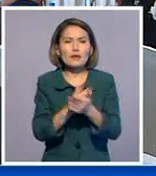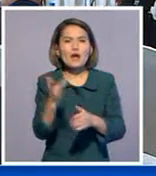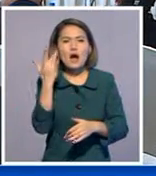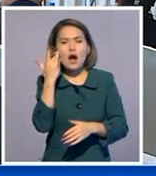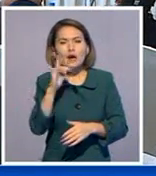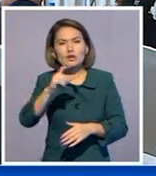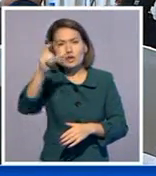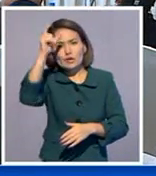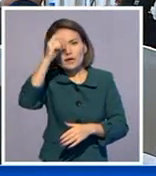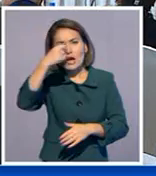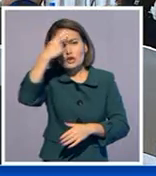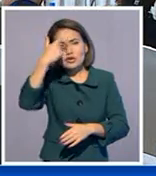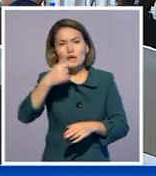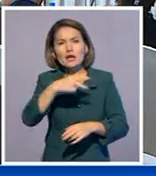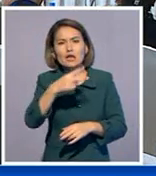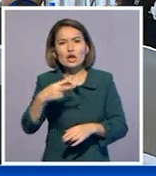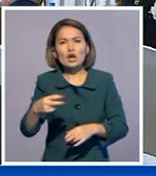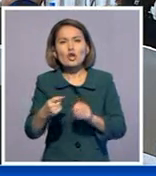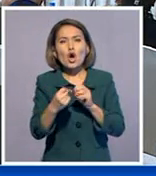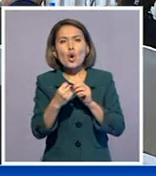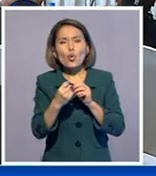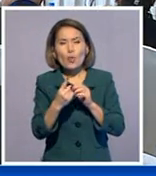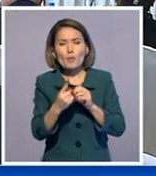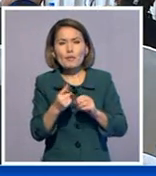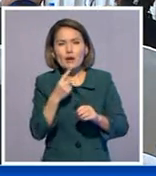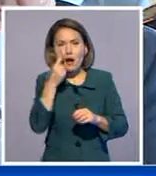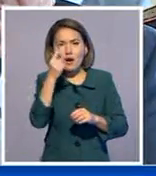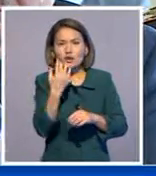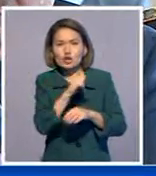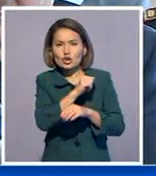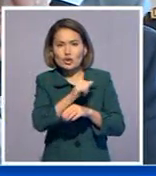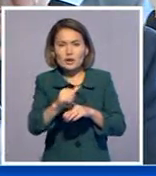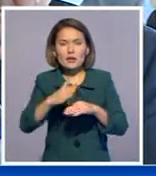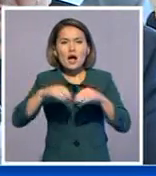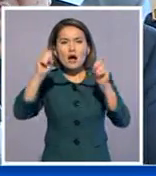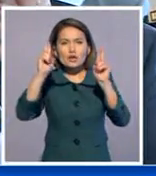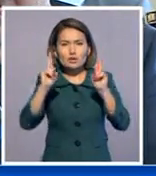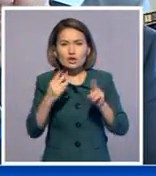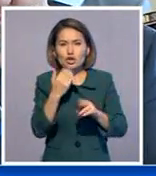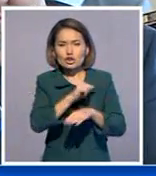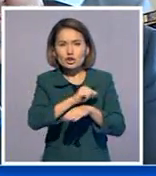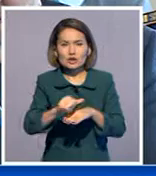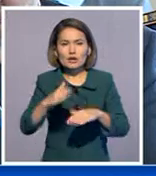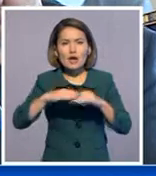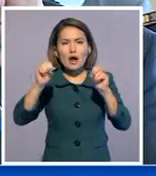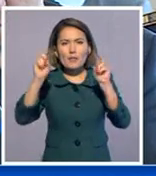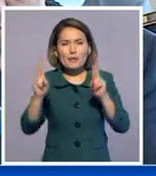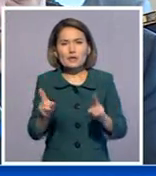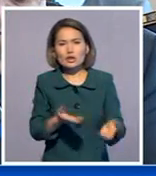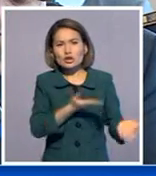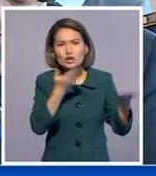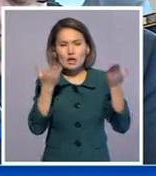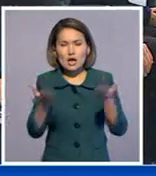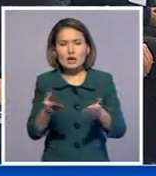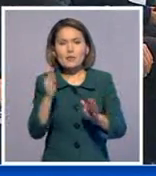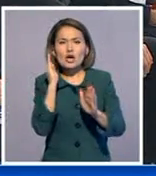Түркия, Чехия, Индонезия сынды 11 алыс жақын шетелдің мамандары бас қосып, өз елдеріндегі жемқорлықпен күрестің жаңа тәсілдерін түсіндірді.